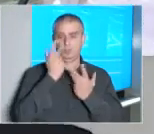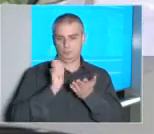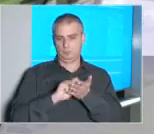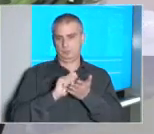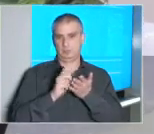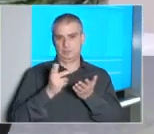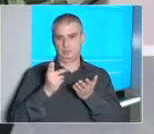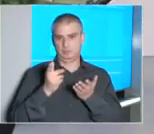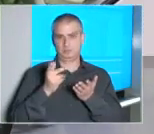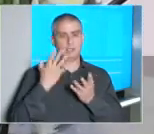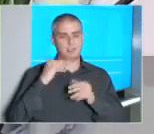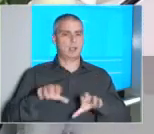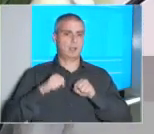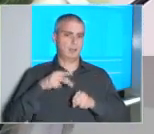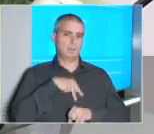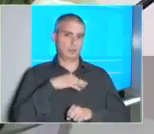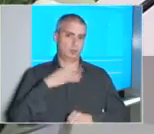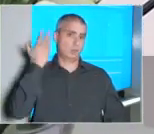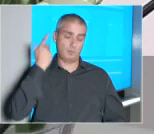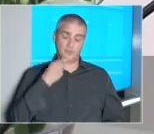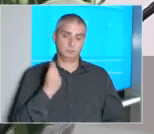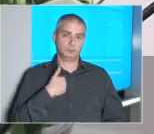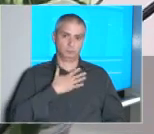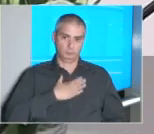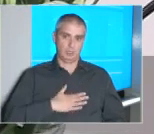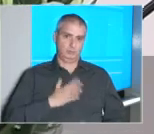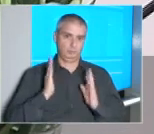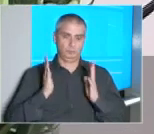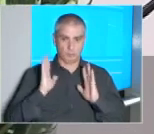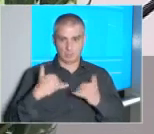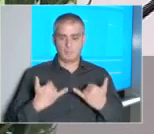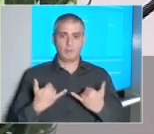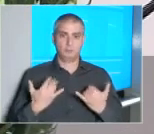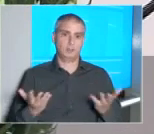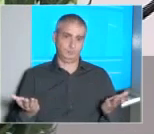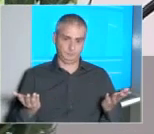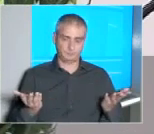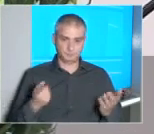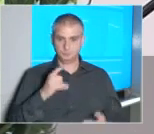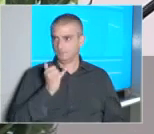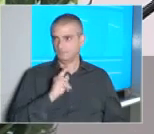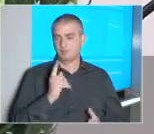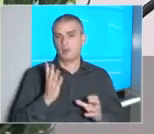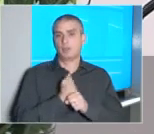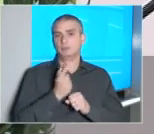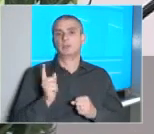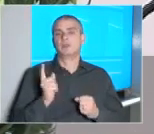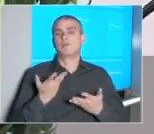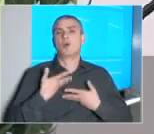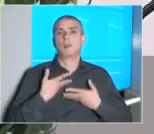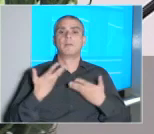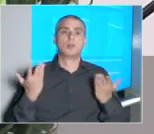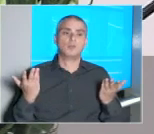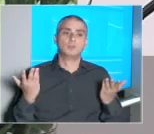המשפטים באמת היה בידיים שלנו גם בעבר, וזה משהו שרצינו בו גם בעת הזו. זה באמת לא הסתייע ולא הגיע